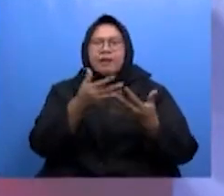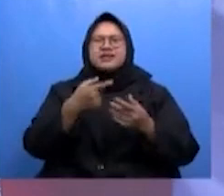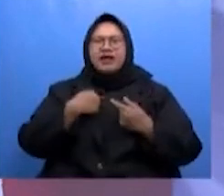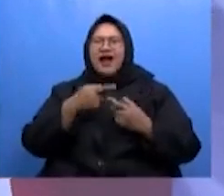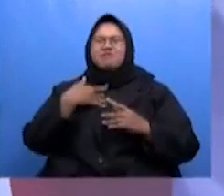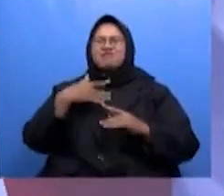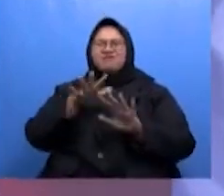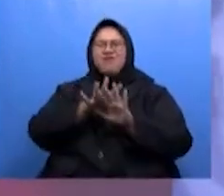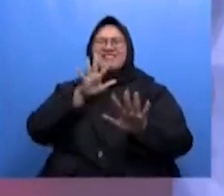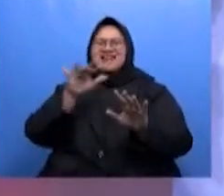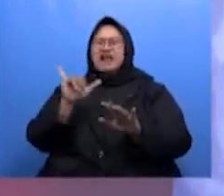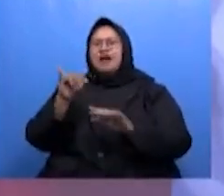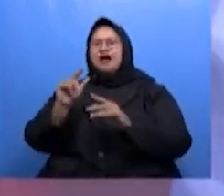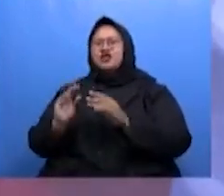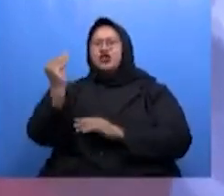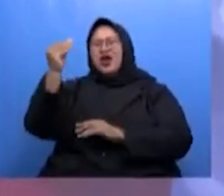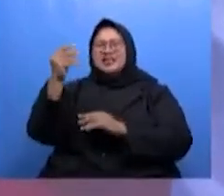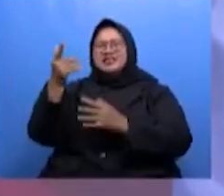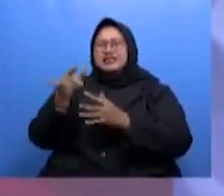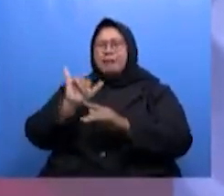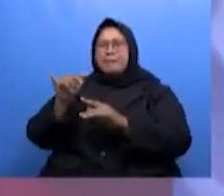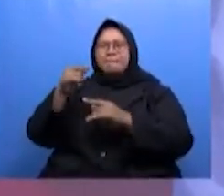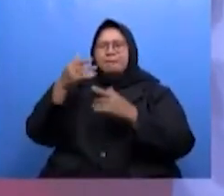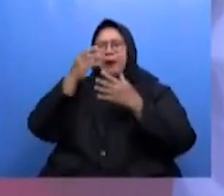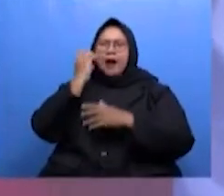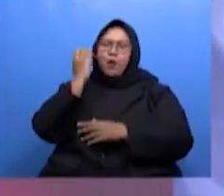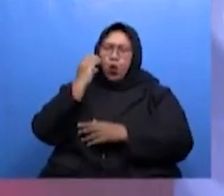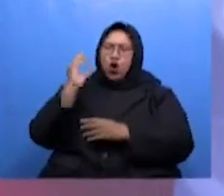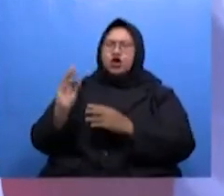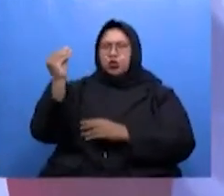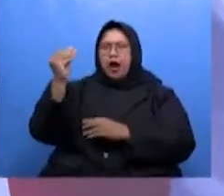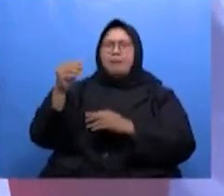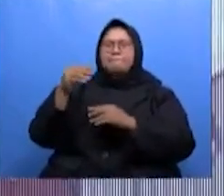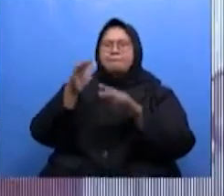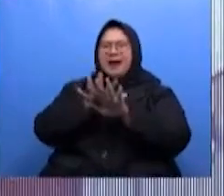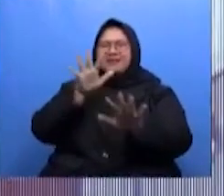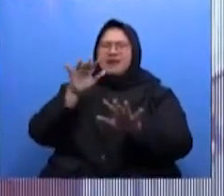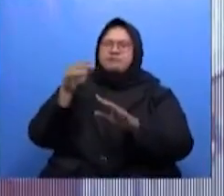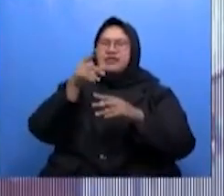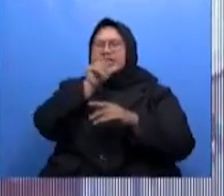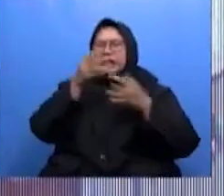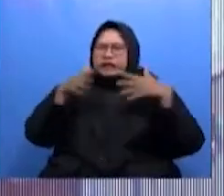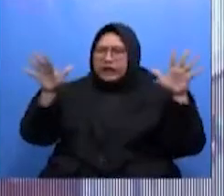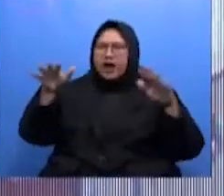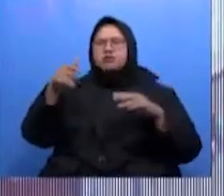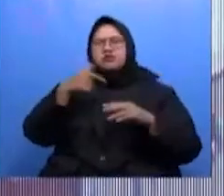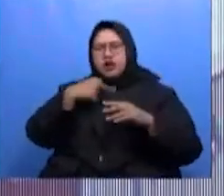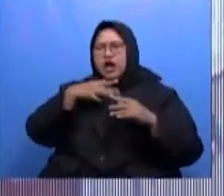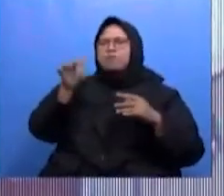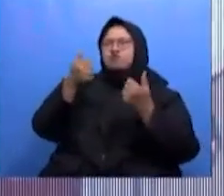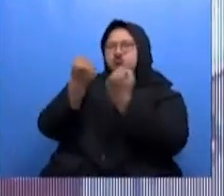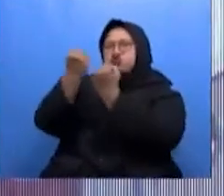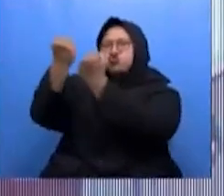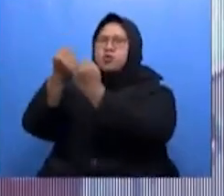Pak probabo sebagai ketua partai Gerindra Provinsi Banten Insyaallah kami akan membersamai keberhasilan pemerintahan Pak ke